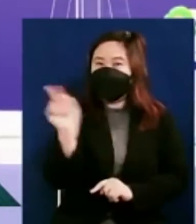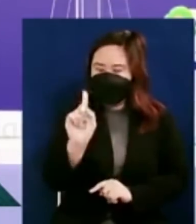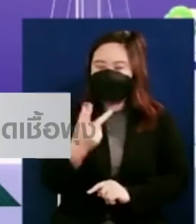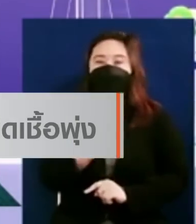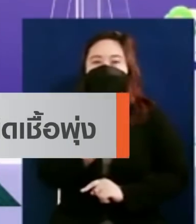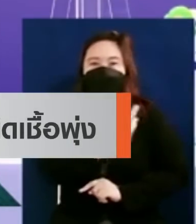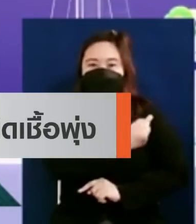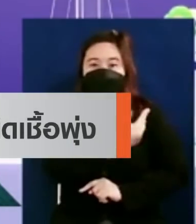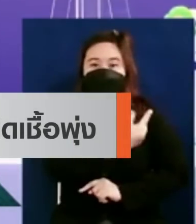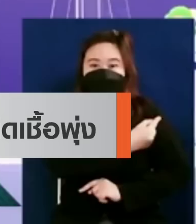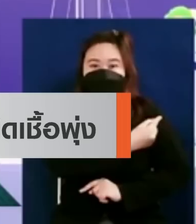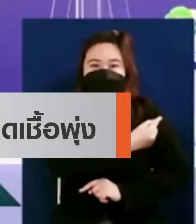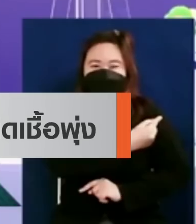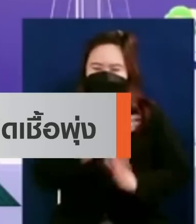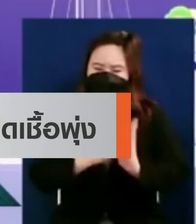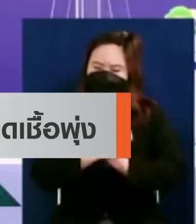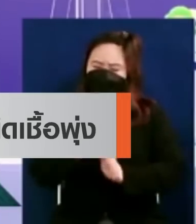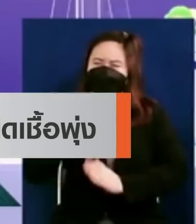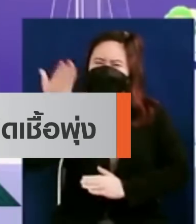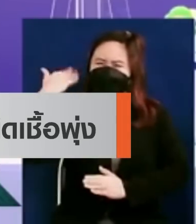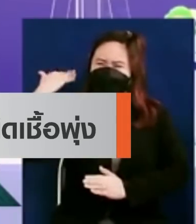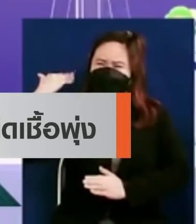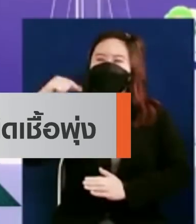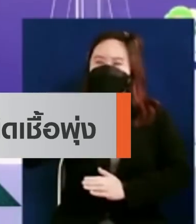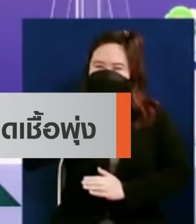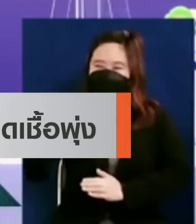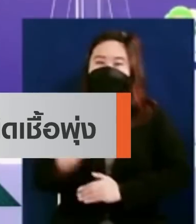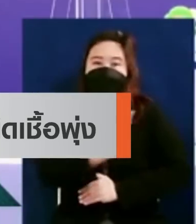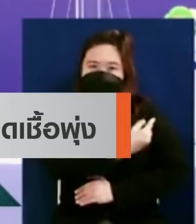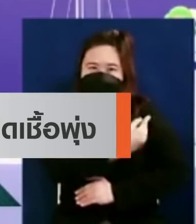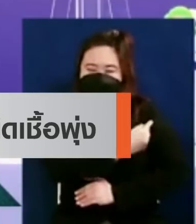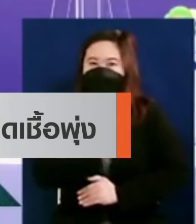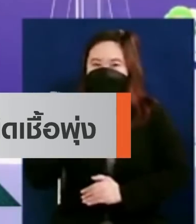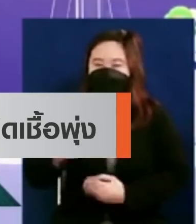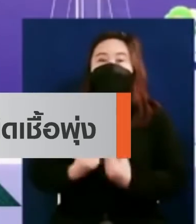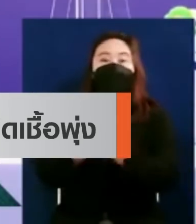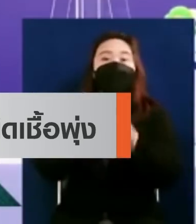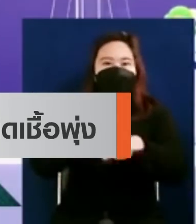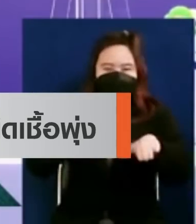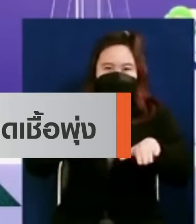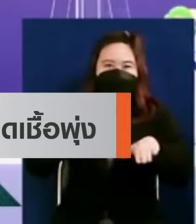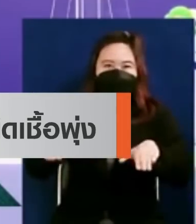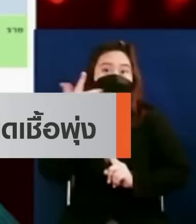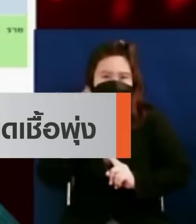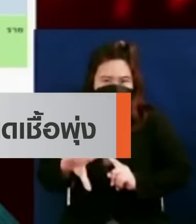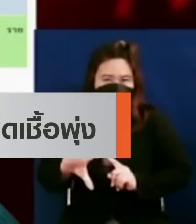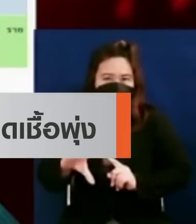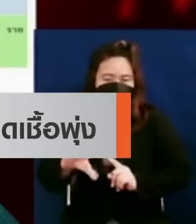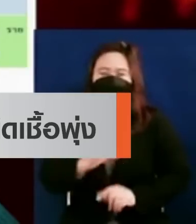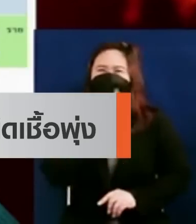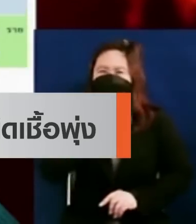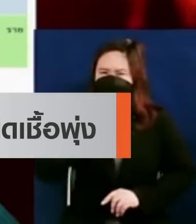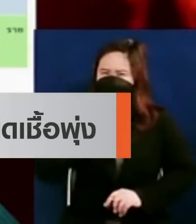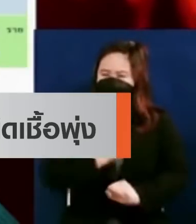านนท์ผู้อำนวยการกองระบาดวิทยากรมควบคุมโรคระบุนะคะว่าโควิด-19 ในประเทศไทยมีแนวโน้มเพิ่มขึ้นในทุกกลุ่มอายุ